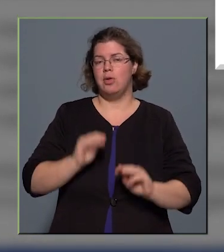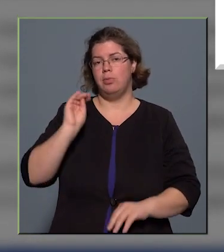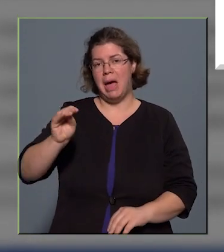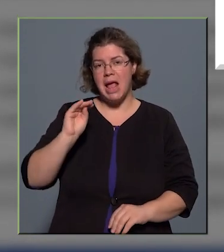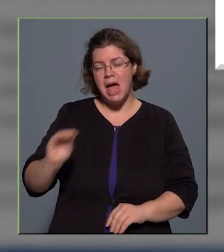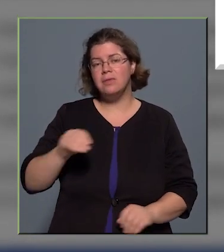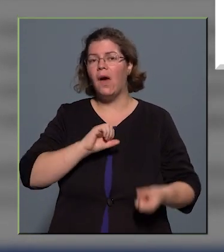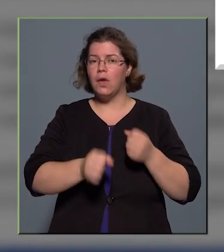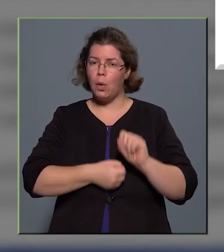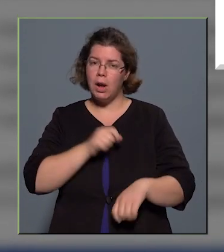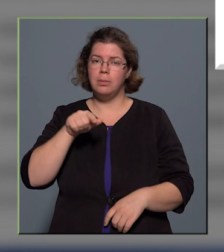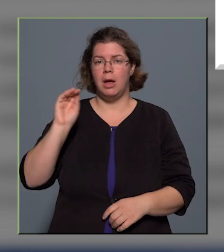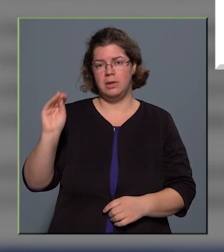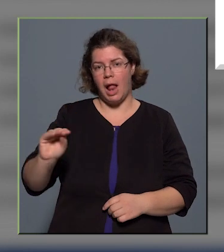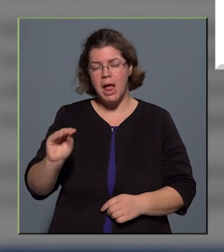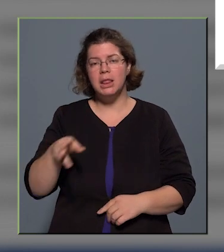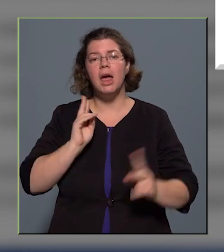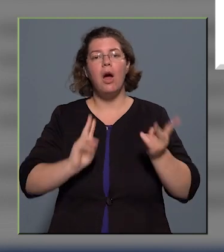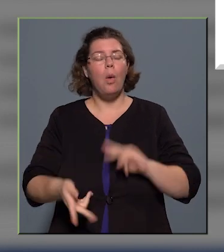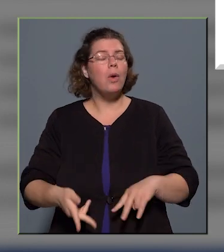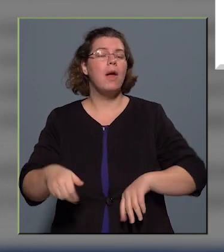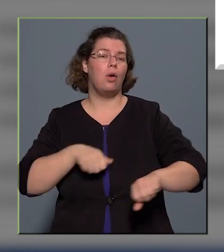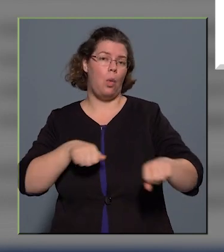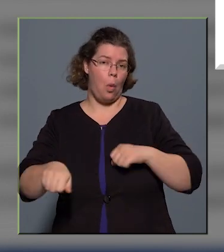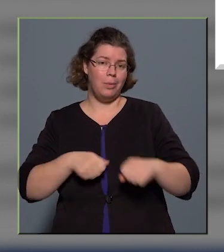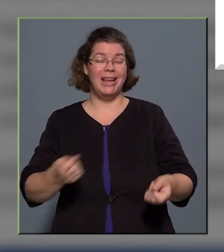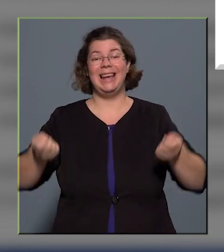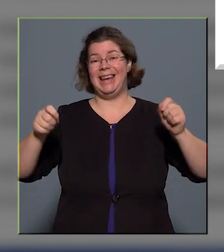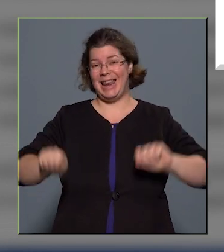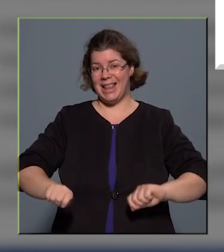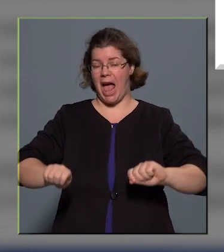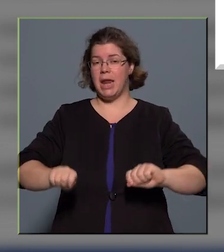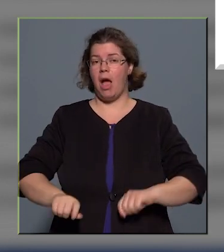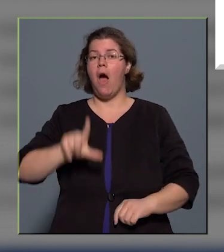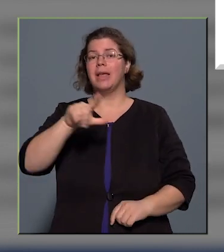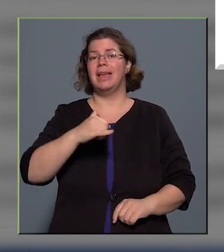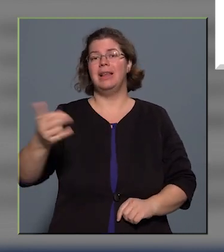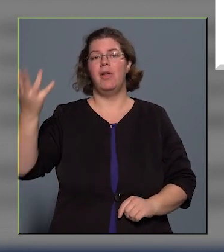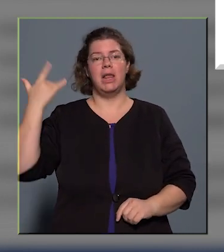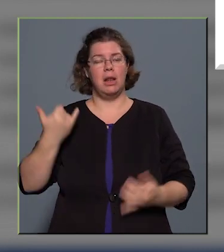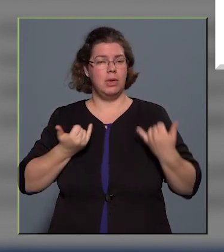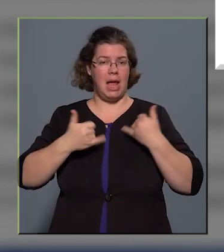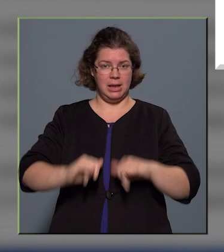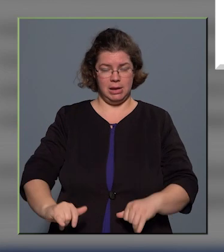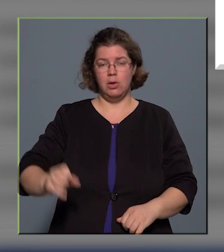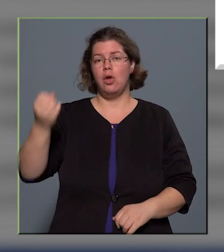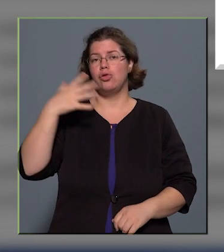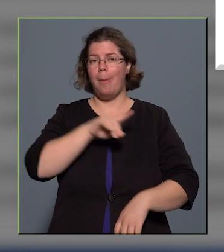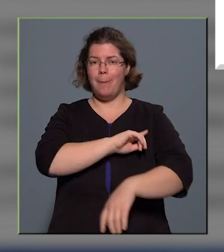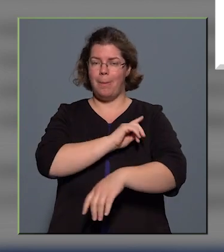a gyakorlatban azt jelenti, hogy a kormány lezárja a két éve elindított napelem